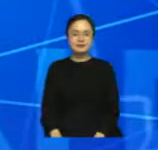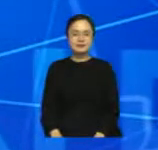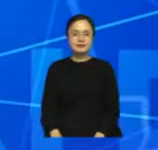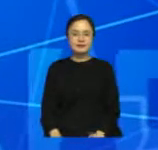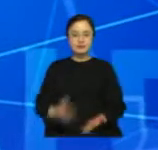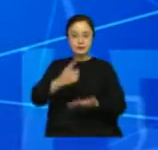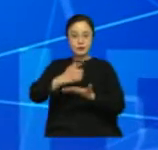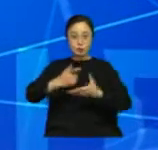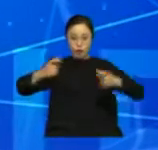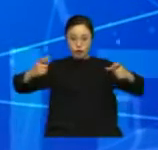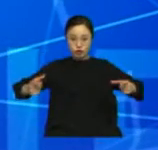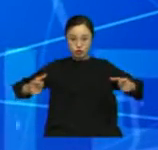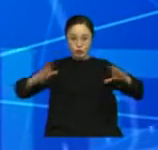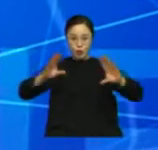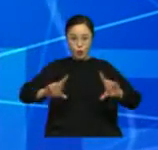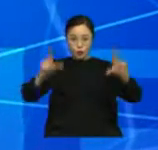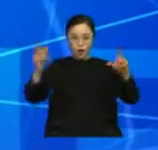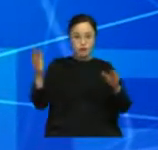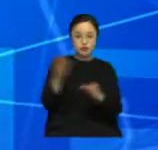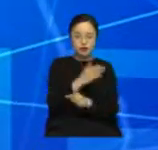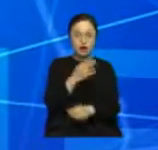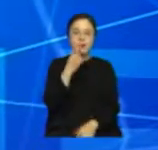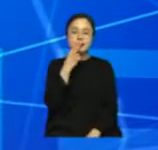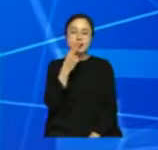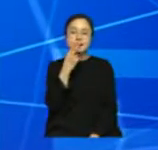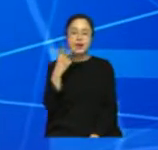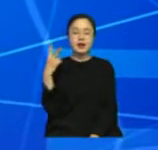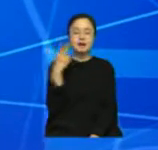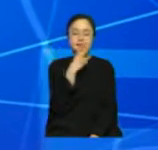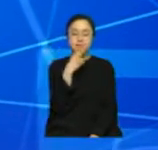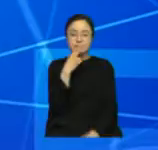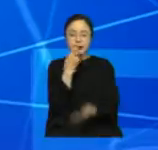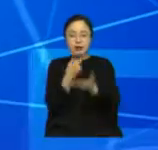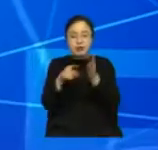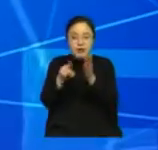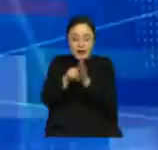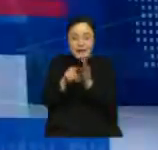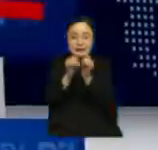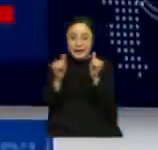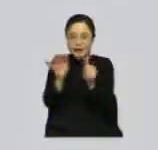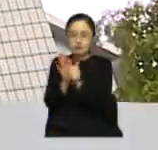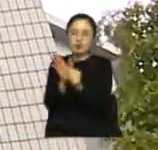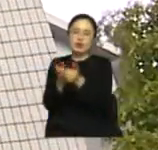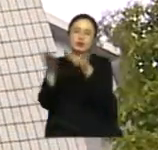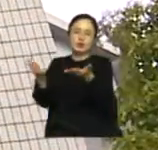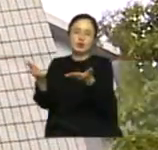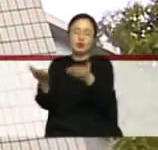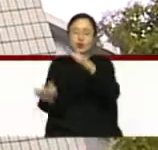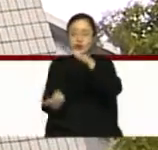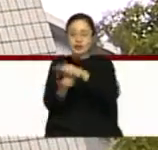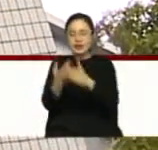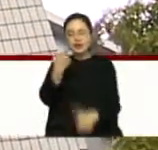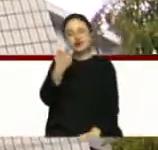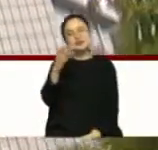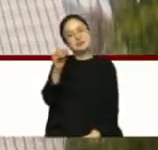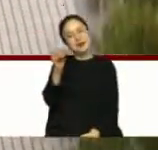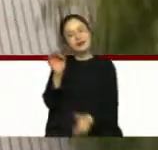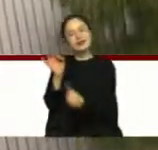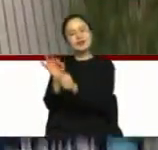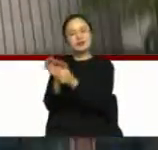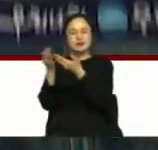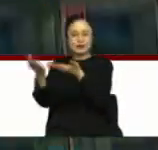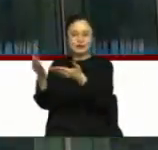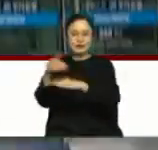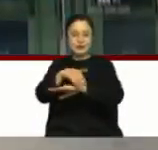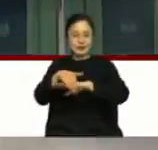노원구가 올해부터 금연 자에 대한 지원금을 최대 60만원까지 인상 합니다 군은 금연